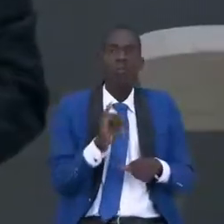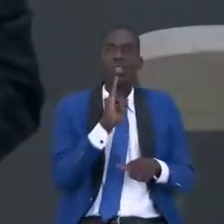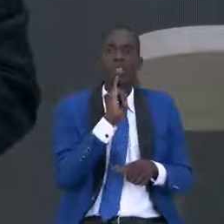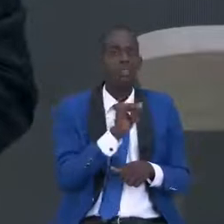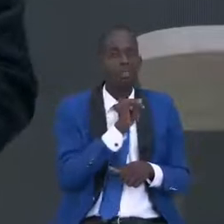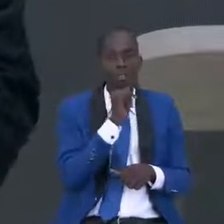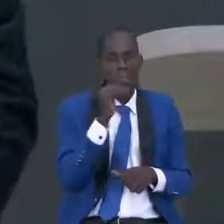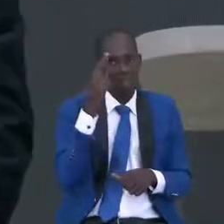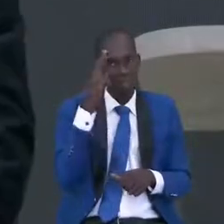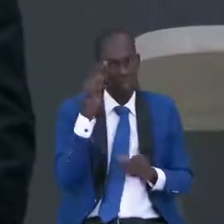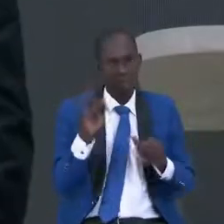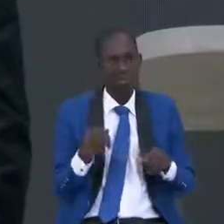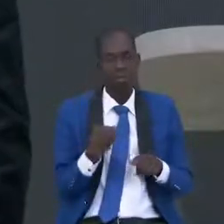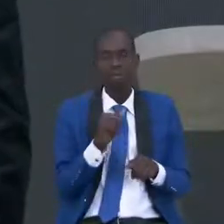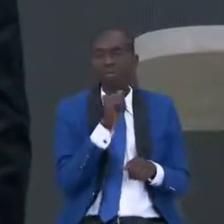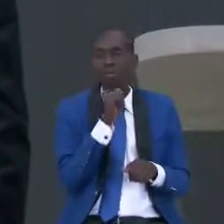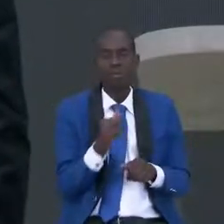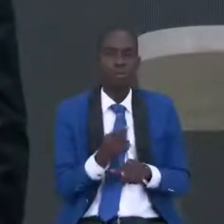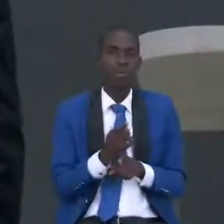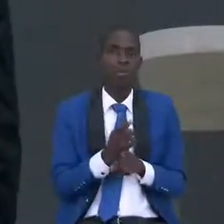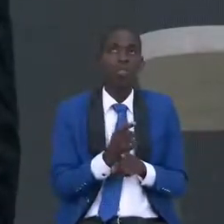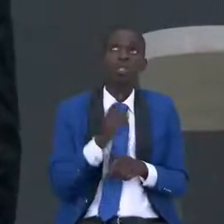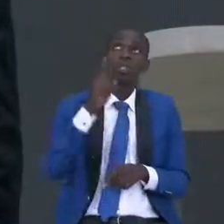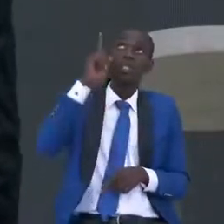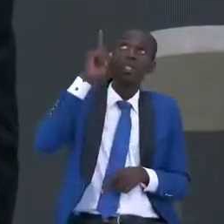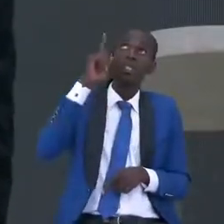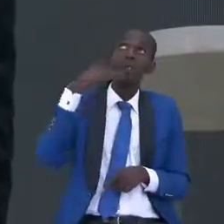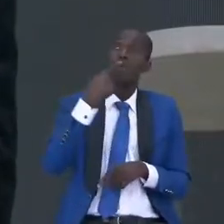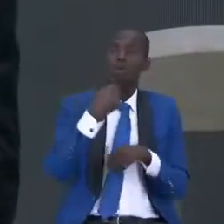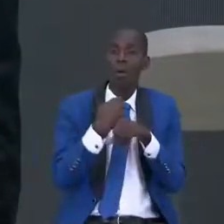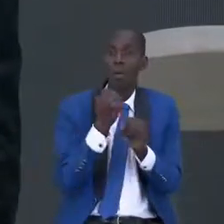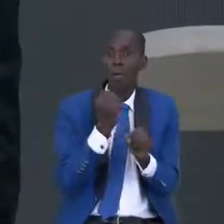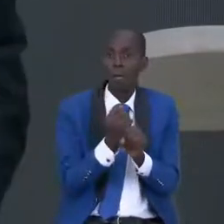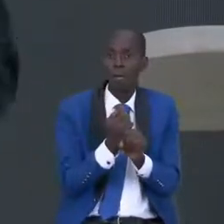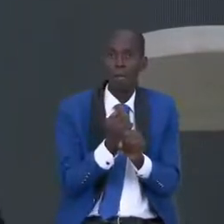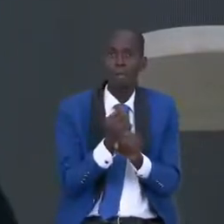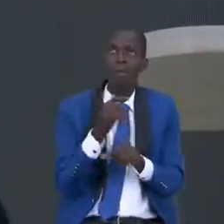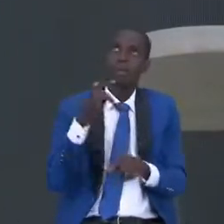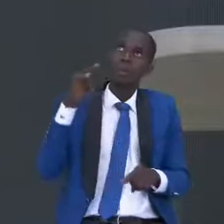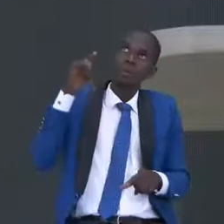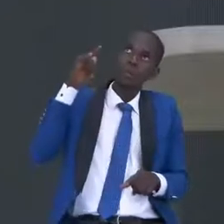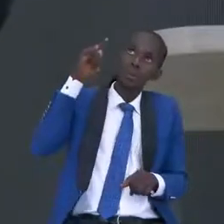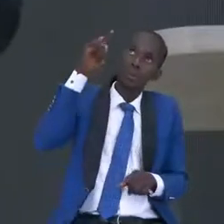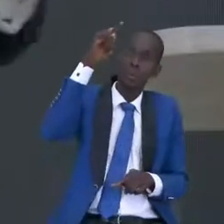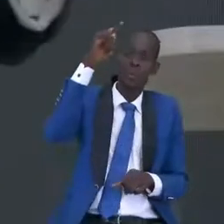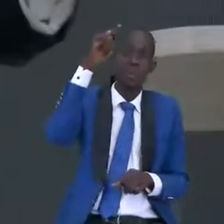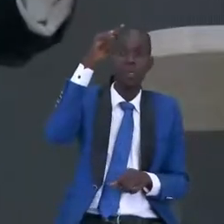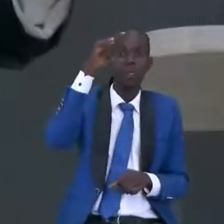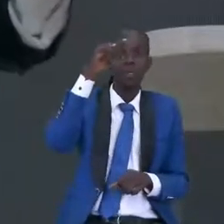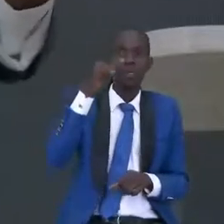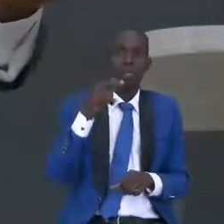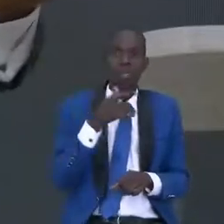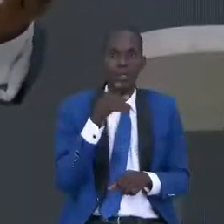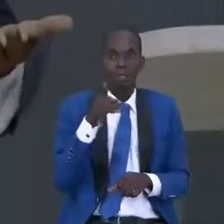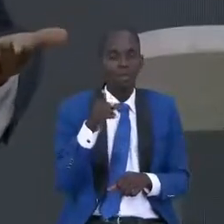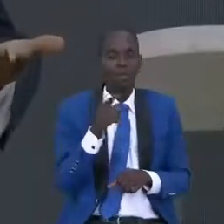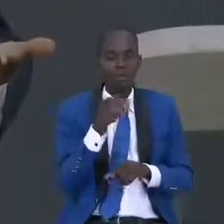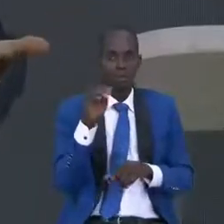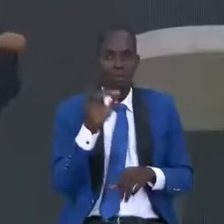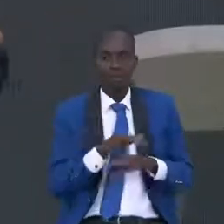déraisonnable. Celui qui fabrique l'avion, tu as besoin d'un vélo, lui